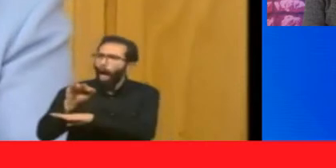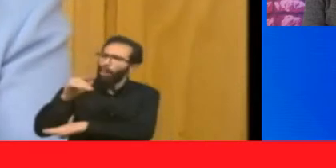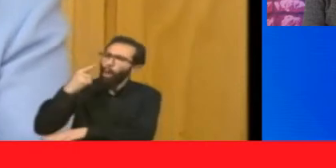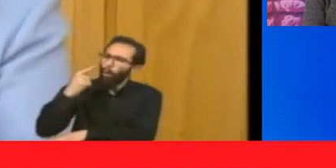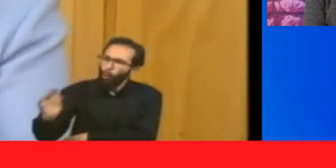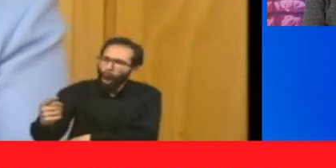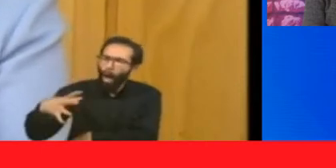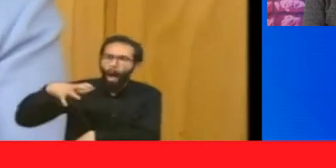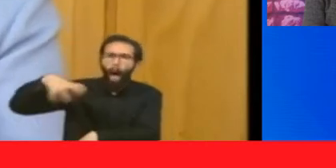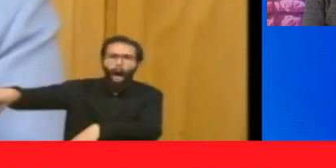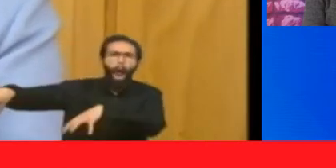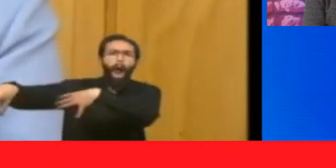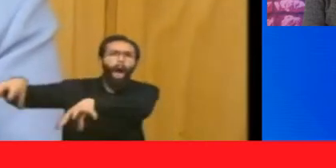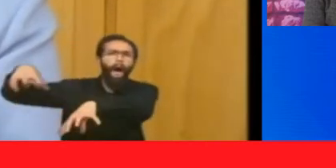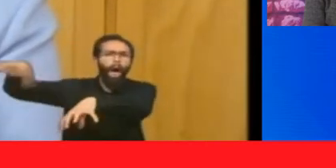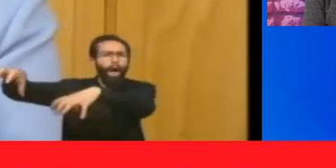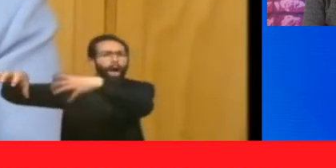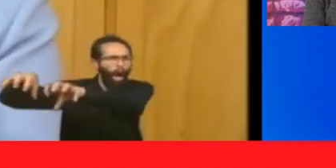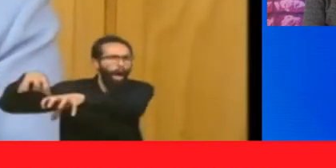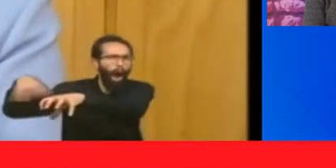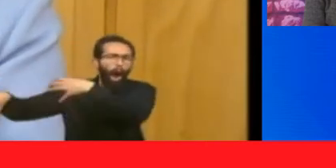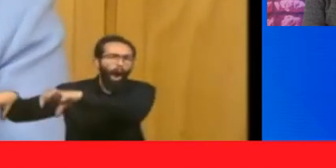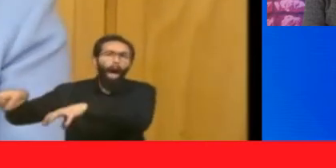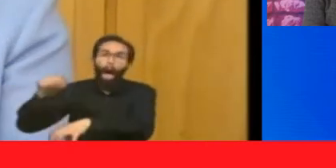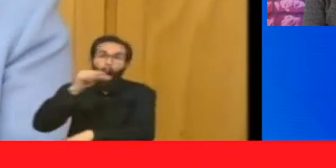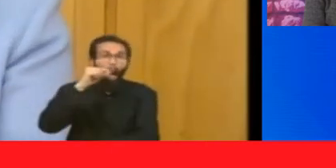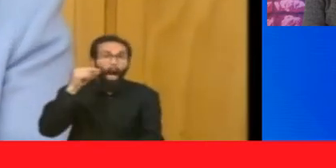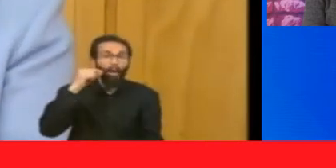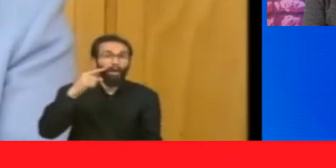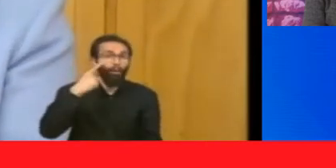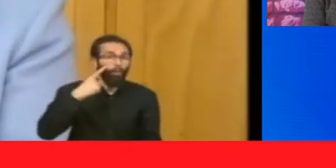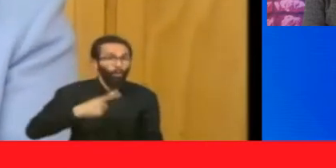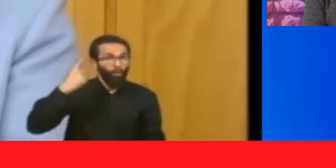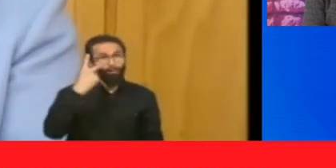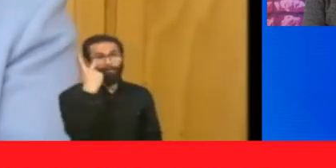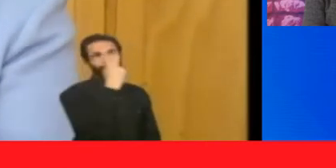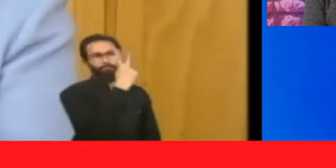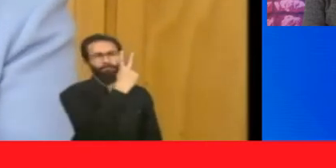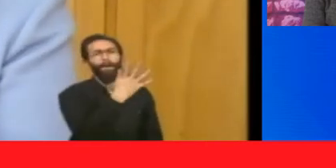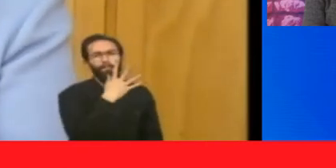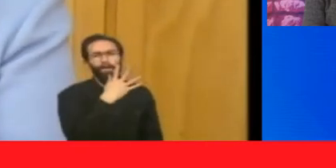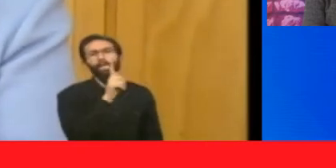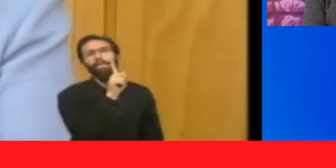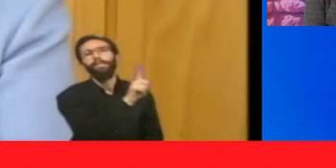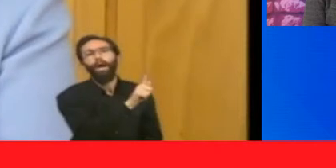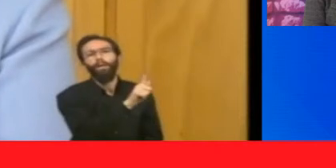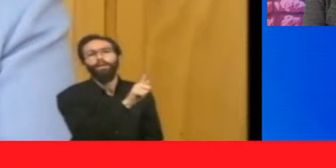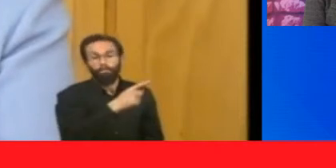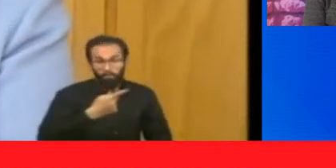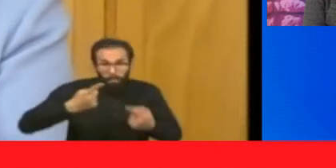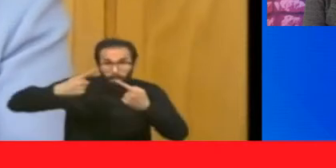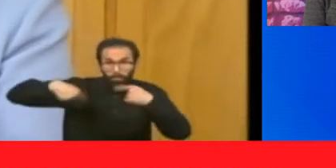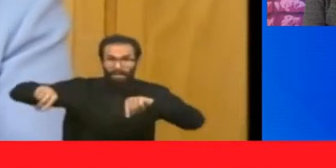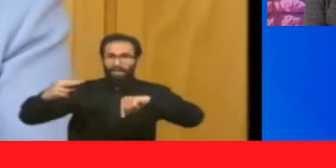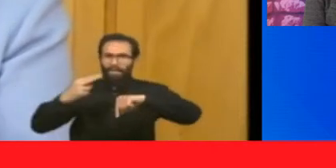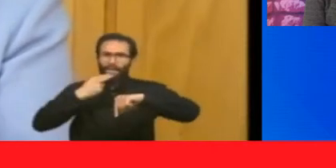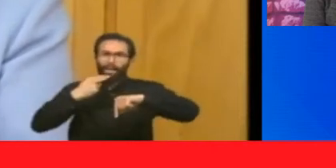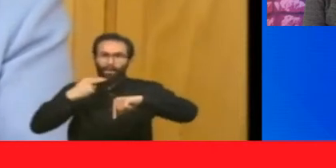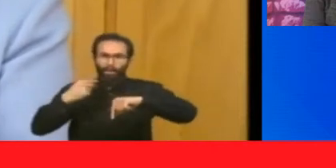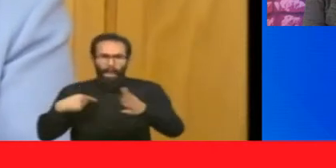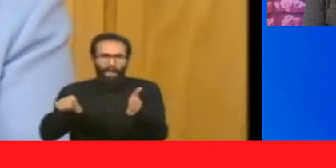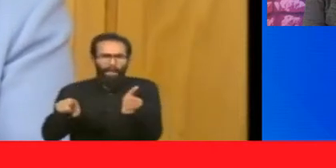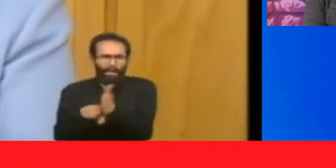göre ayıran bu erkek iktidarı bilmeli ki biz kadınlar kadın kimliğimizde ve sömürüye